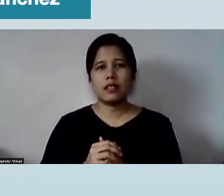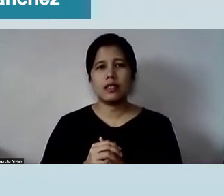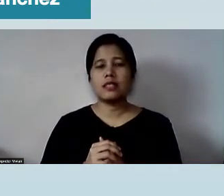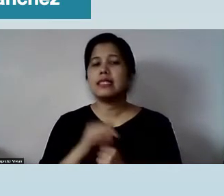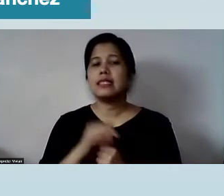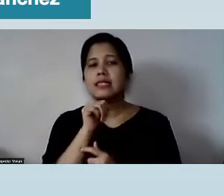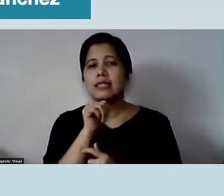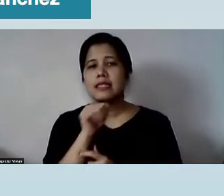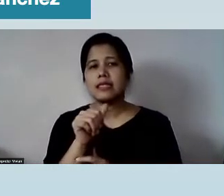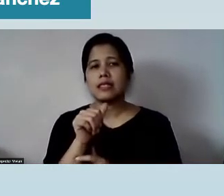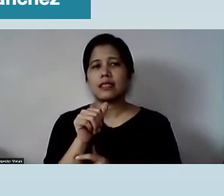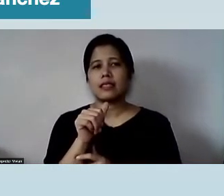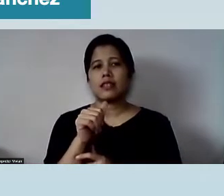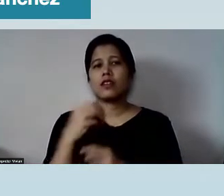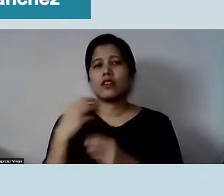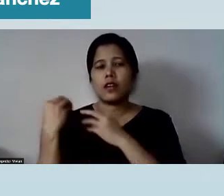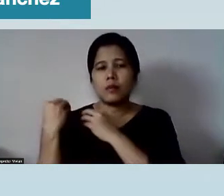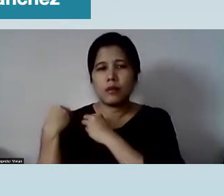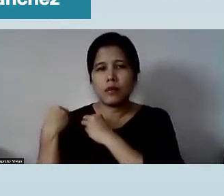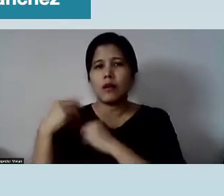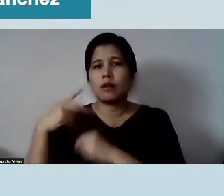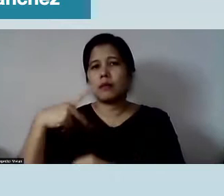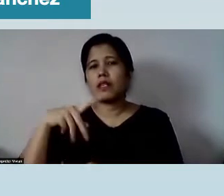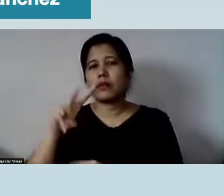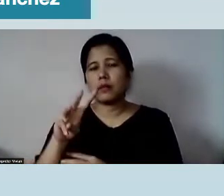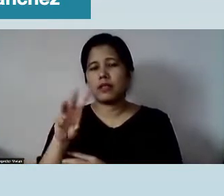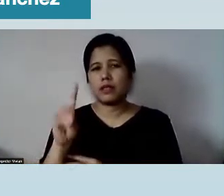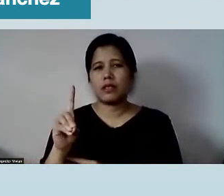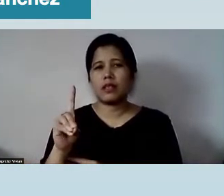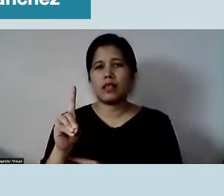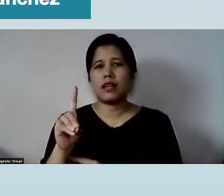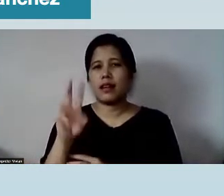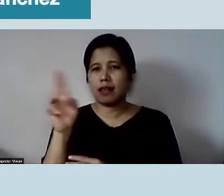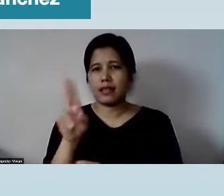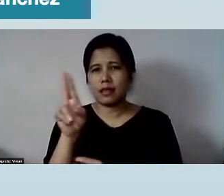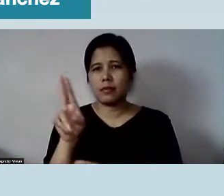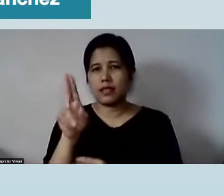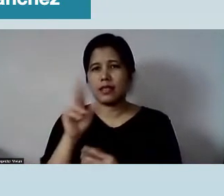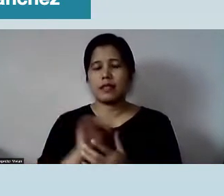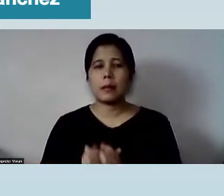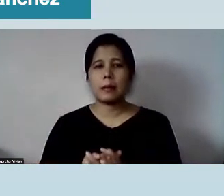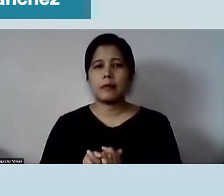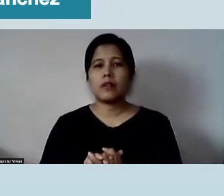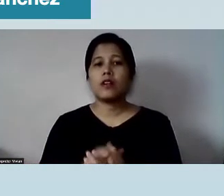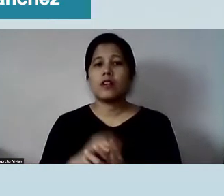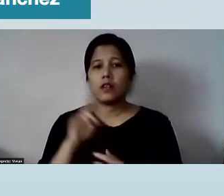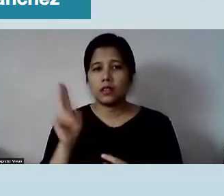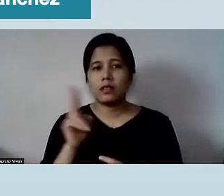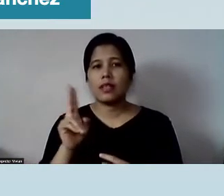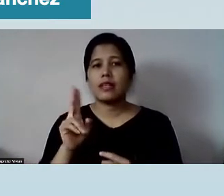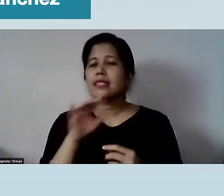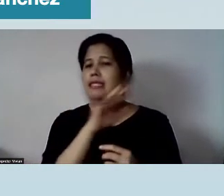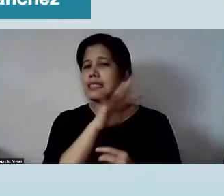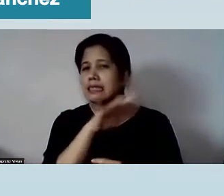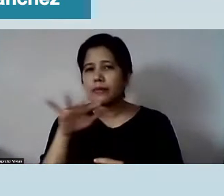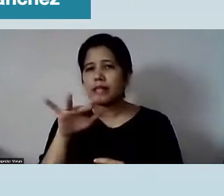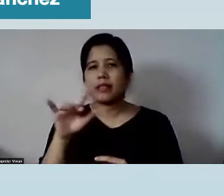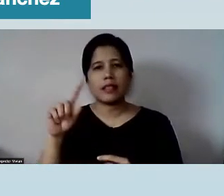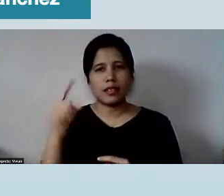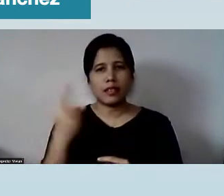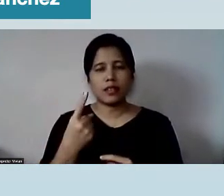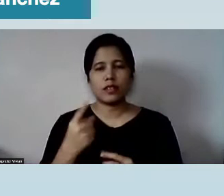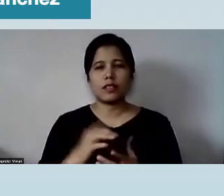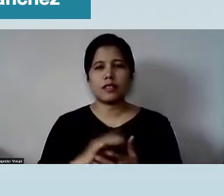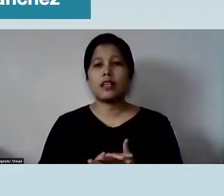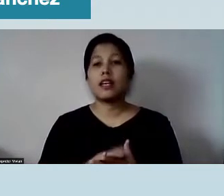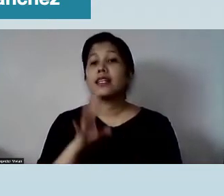natin inuobliga na PWD palagi ang gagamitin natin. No? Palaging spell out nyo. Sabihin nyo